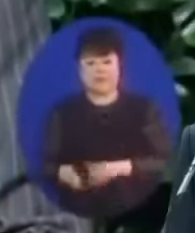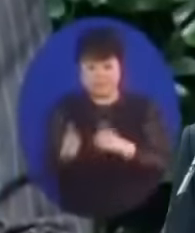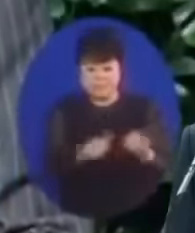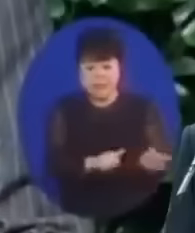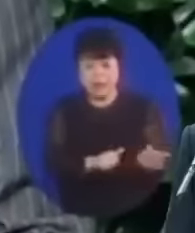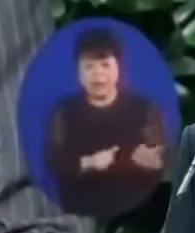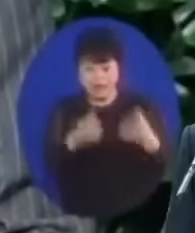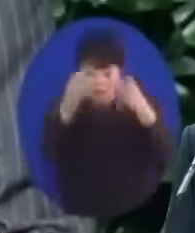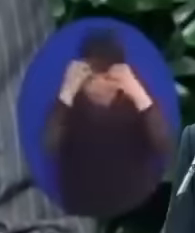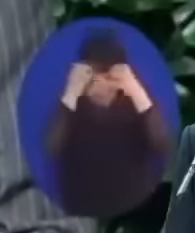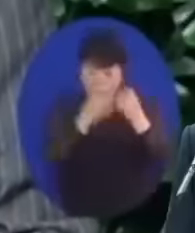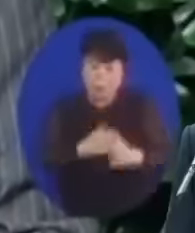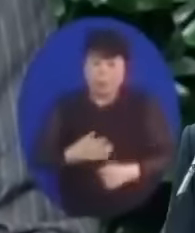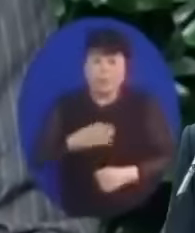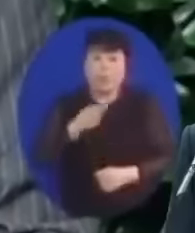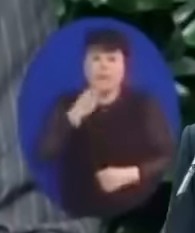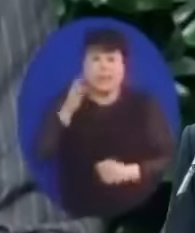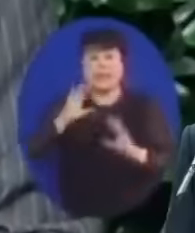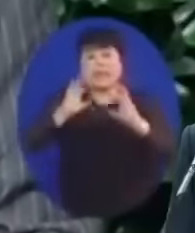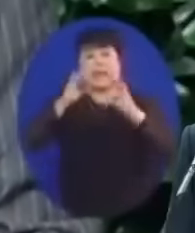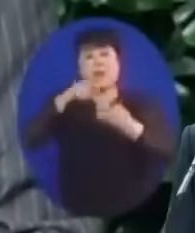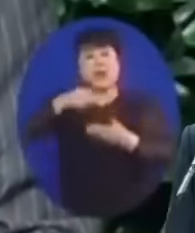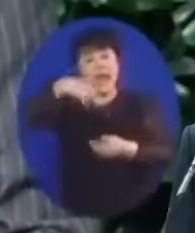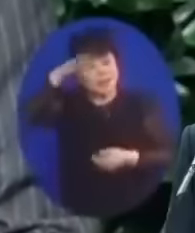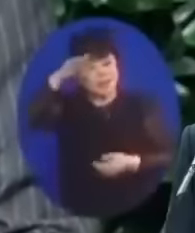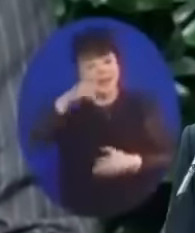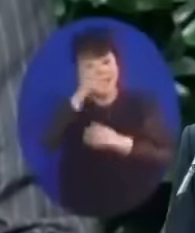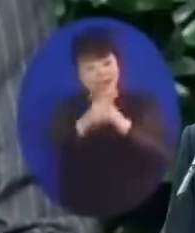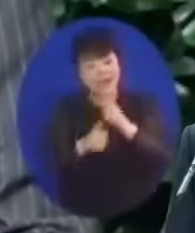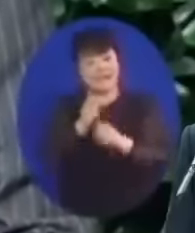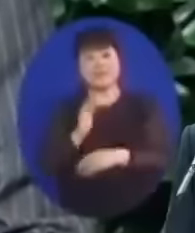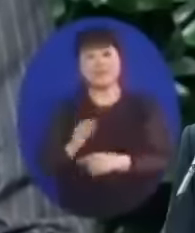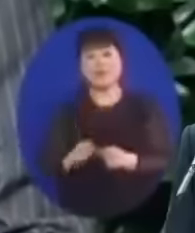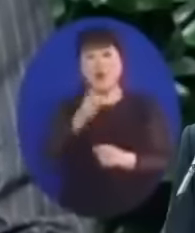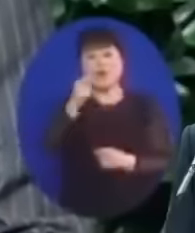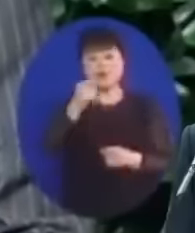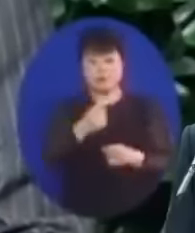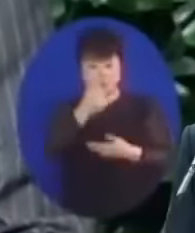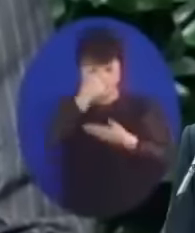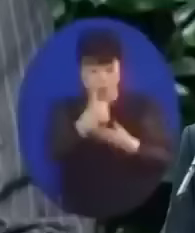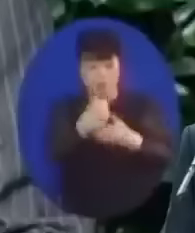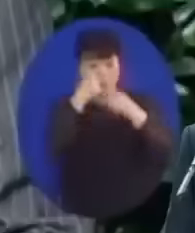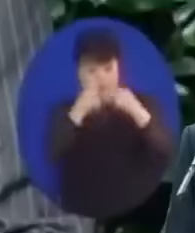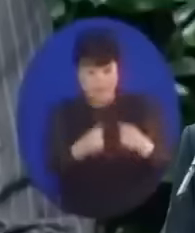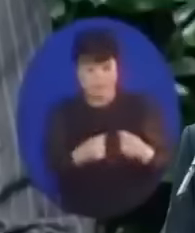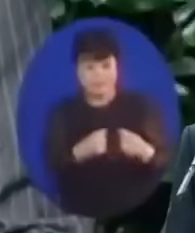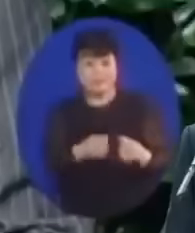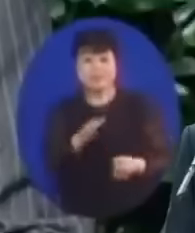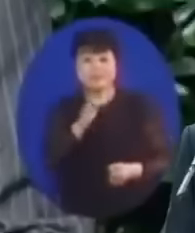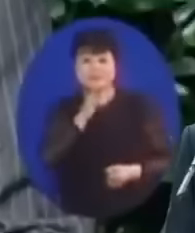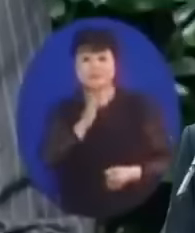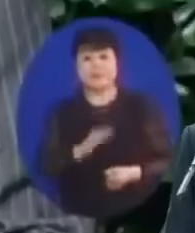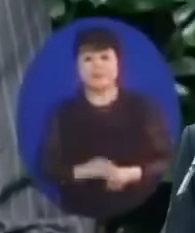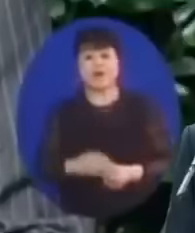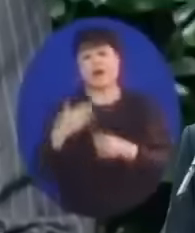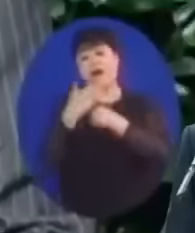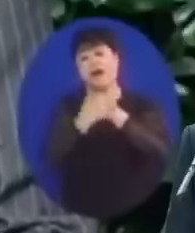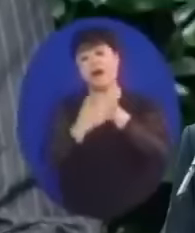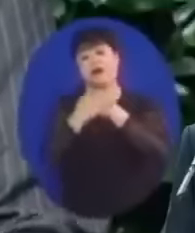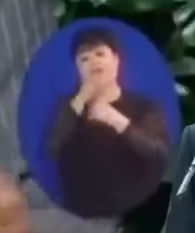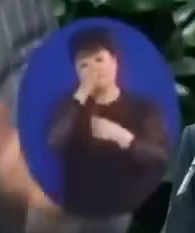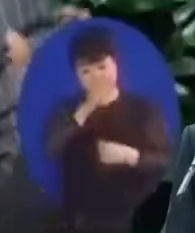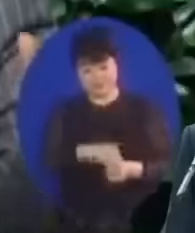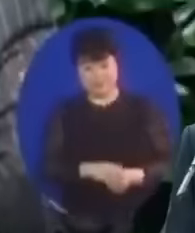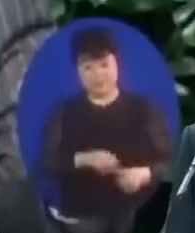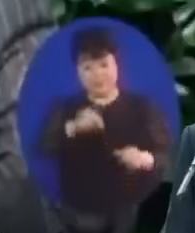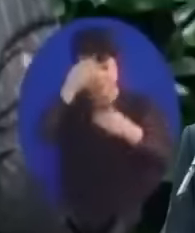사망이나 고통이나 괴로움이 없는 천국에 가서 하나님을 영원히 모시고 살 수 있다는 얼마나 놀라운 은혜인 것입니까?